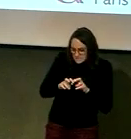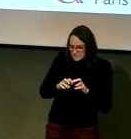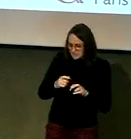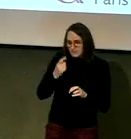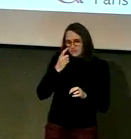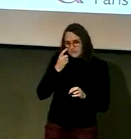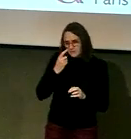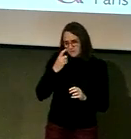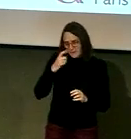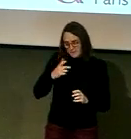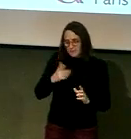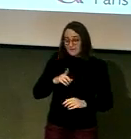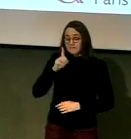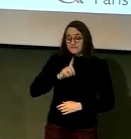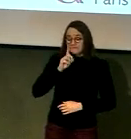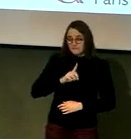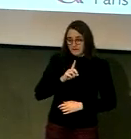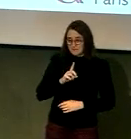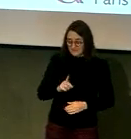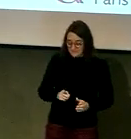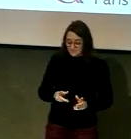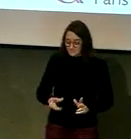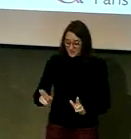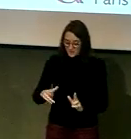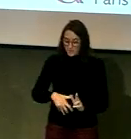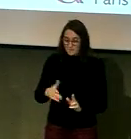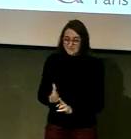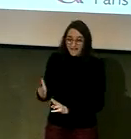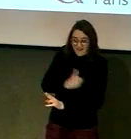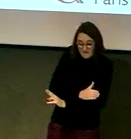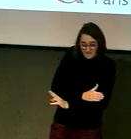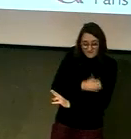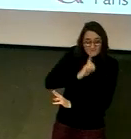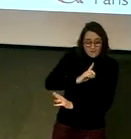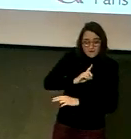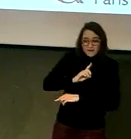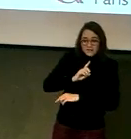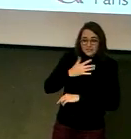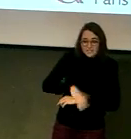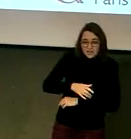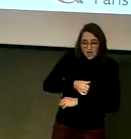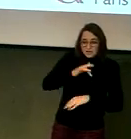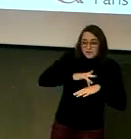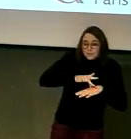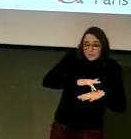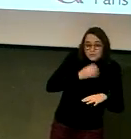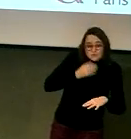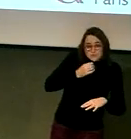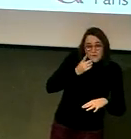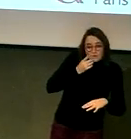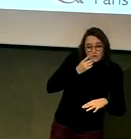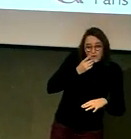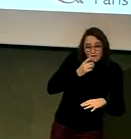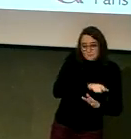voit que la consommation de la femme avant la grossesse, elle a la tendance de se répéter pendant la grossesse. Donc, une femme on va